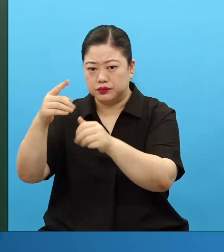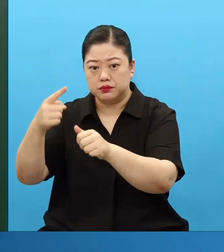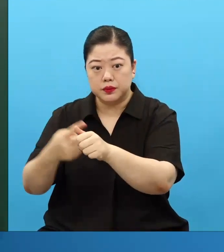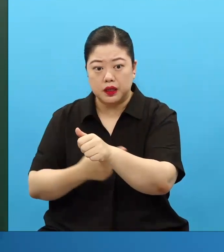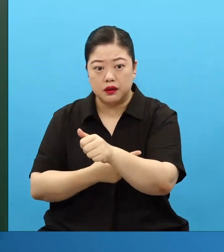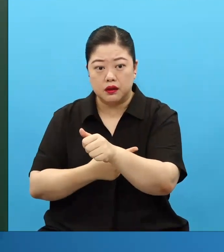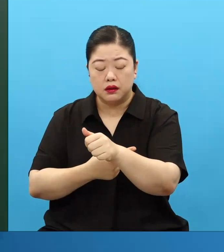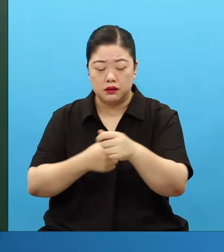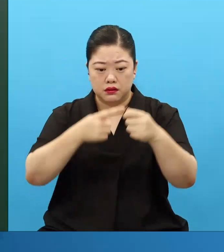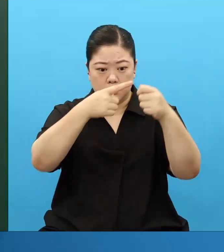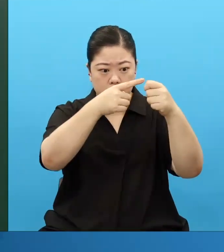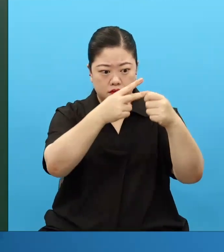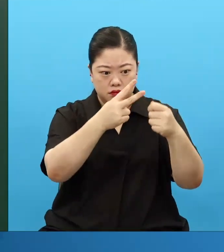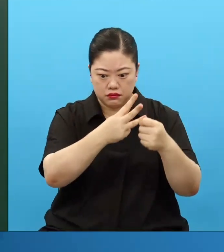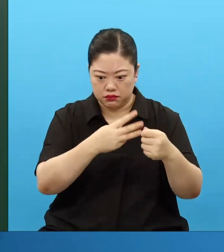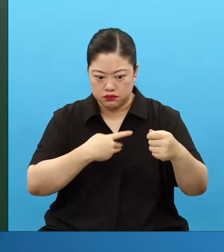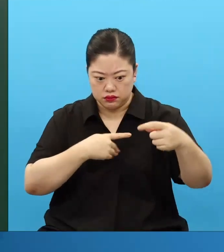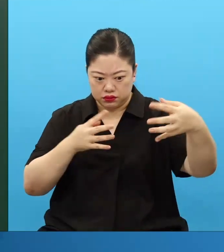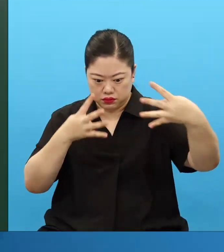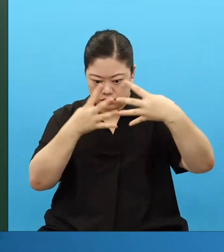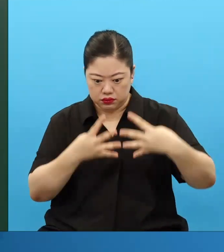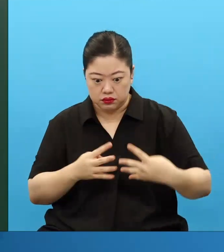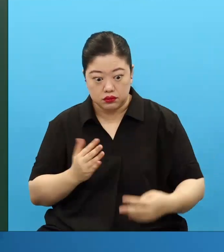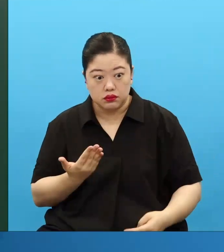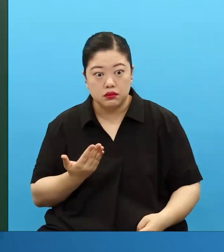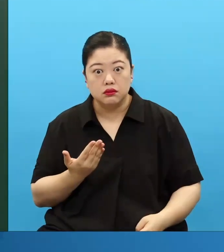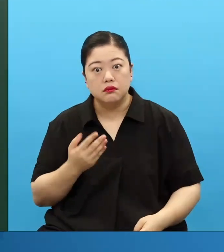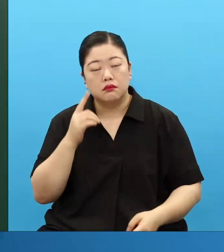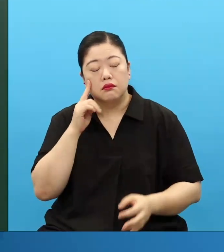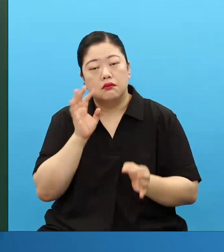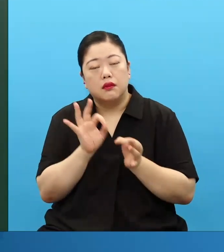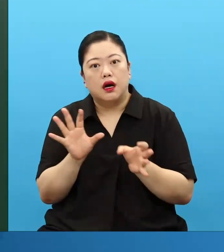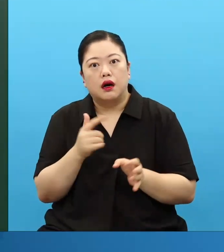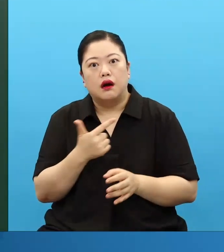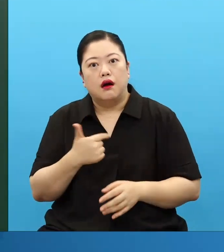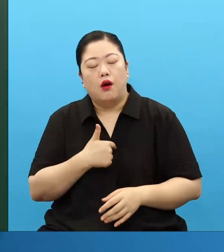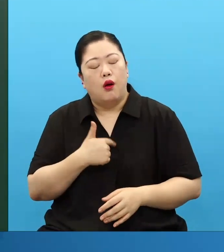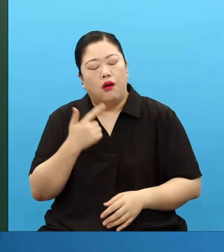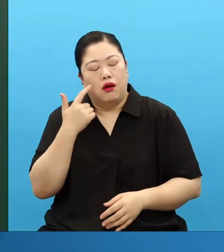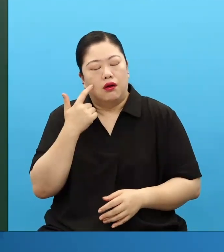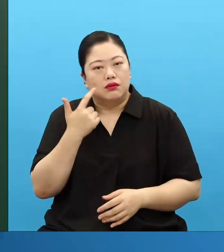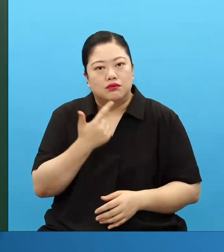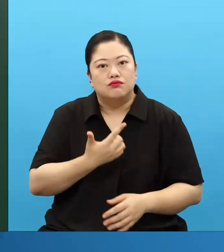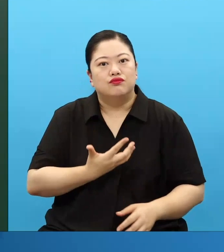우리 모든 중직자분들의 산업 현장이